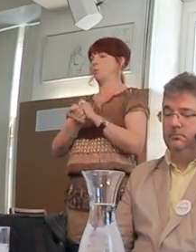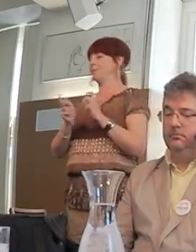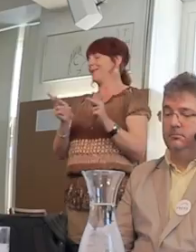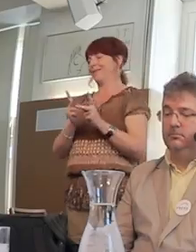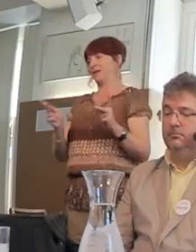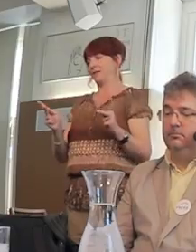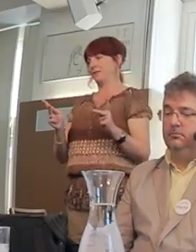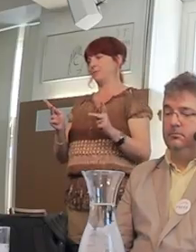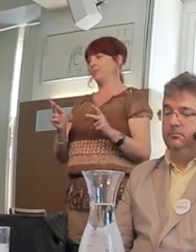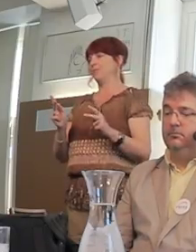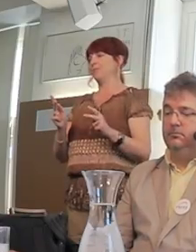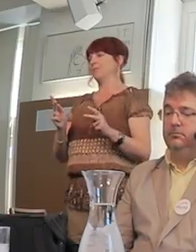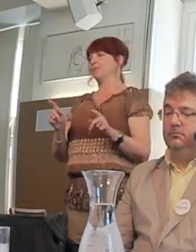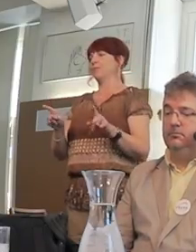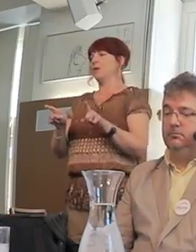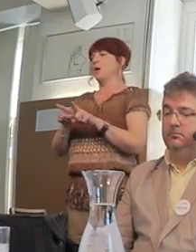die Vergangenheit